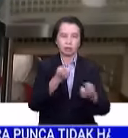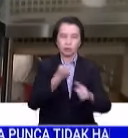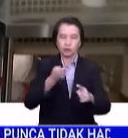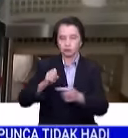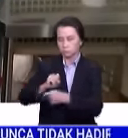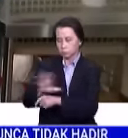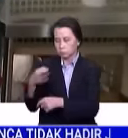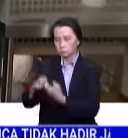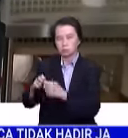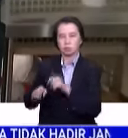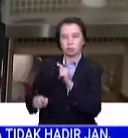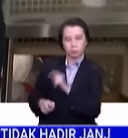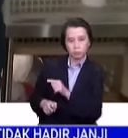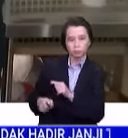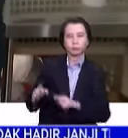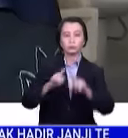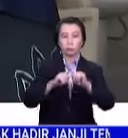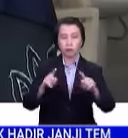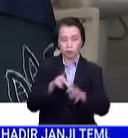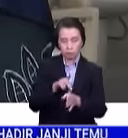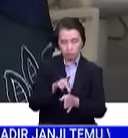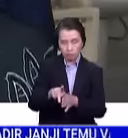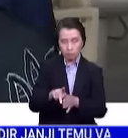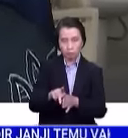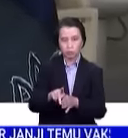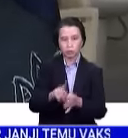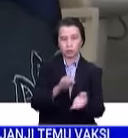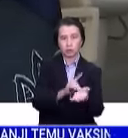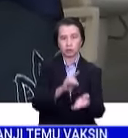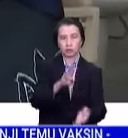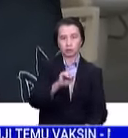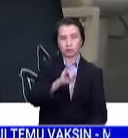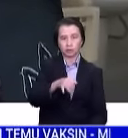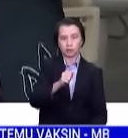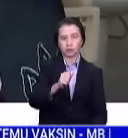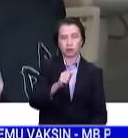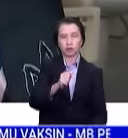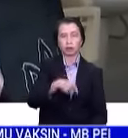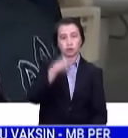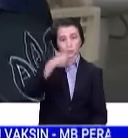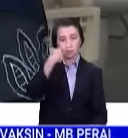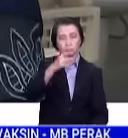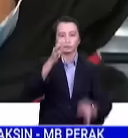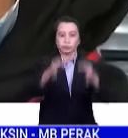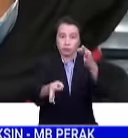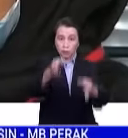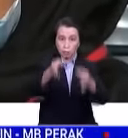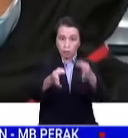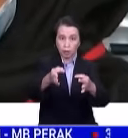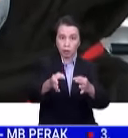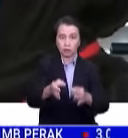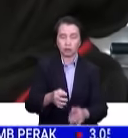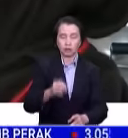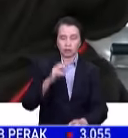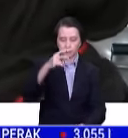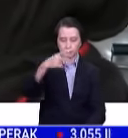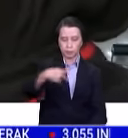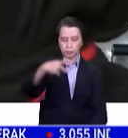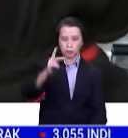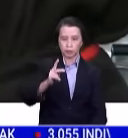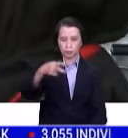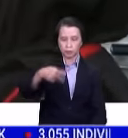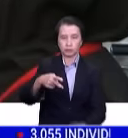pandemik COVID-19. Namun, Profesor Emeritus Dr. Bajoya Badai menyatakan sekiranya Perintah Kawalan